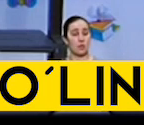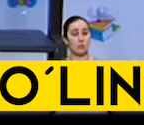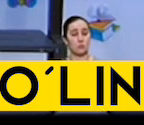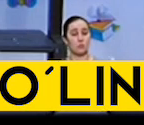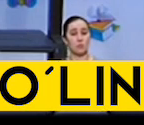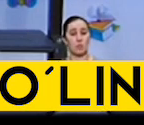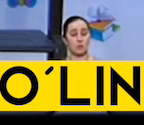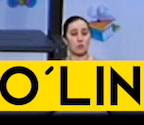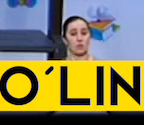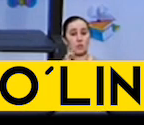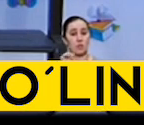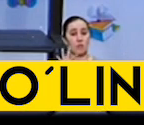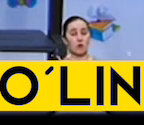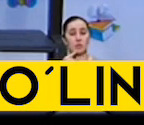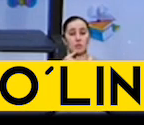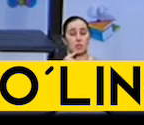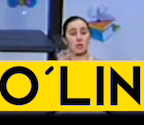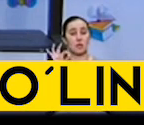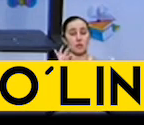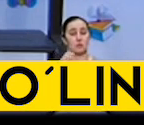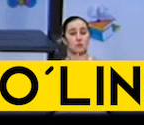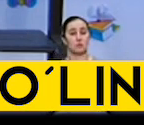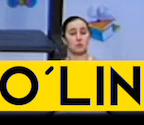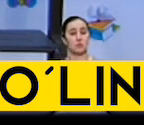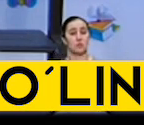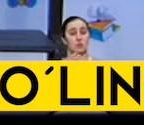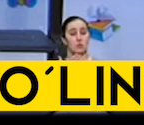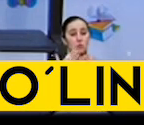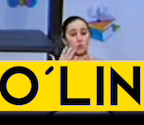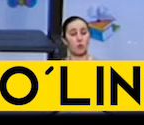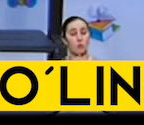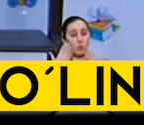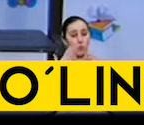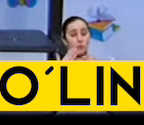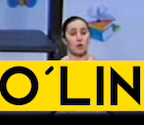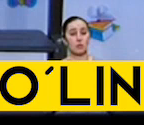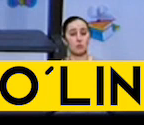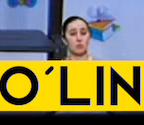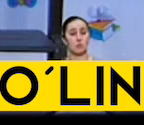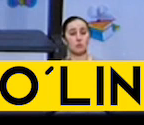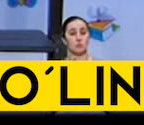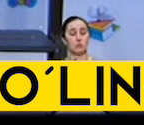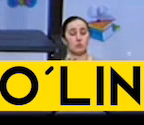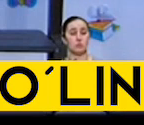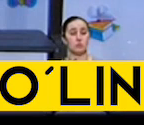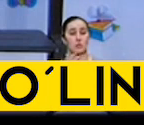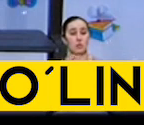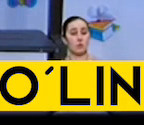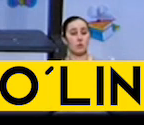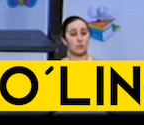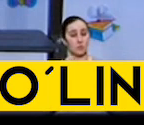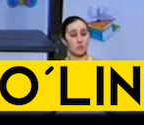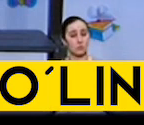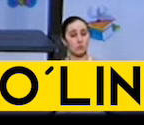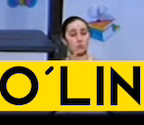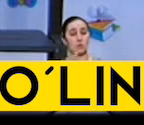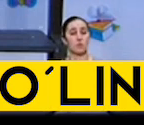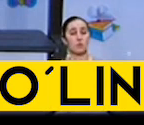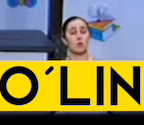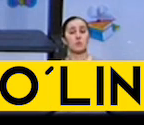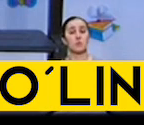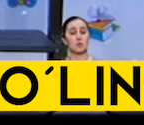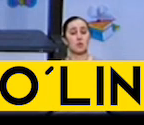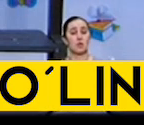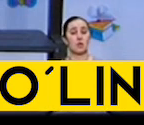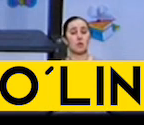biz matndan Navoiyning til haqidagi hikmatlarini topib o'qib, hatto uni sharhlab ham berdik. Nima uchun